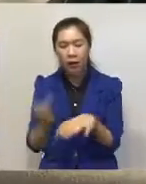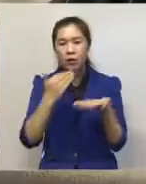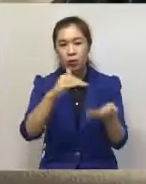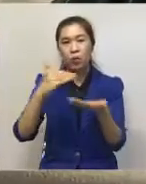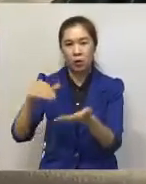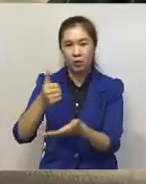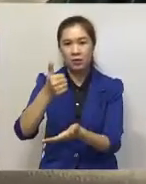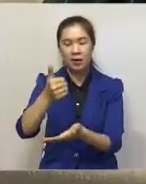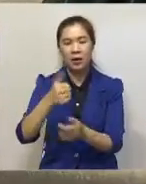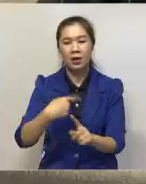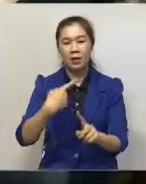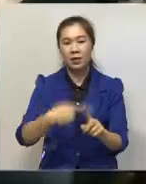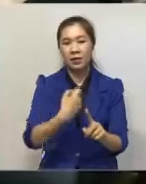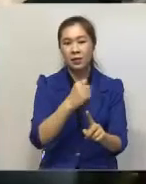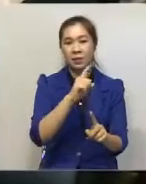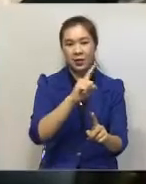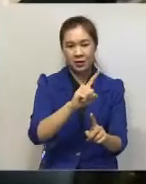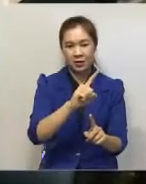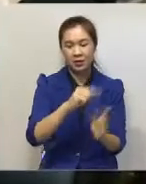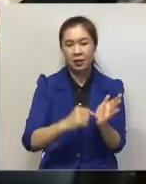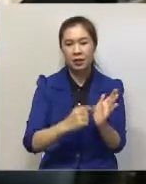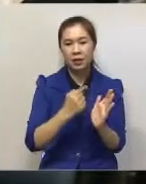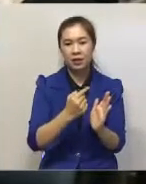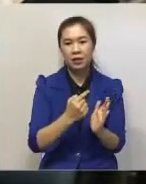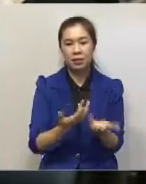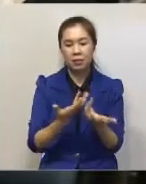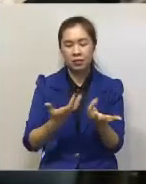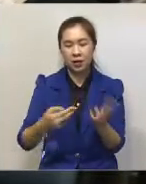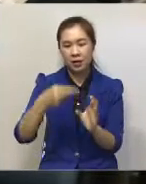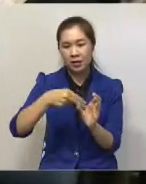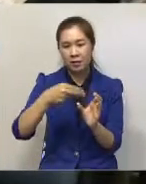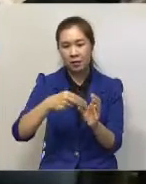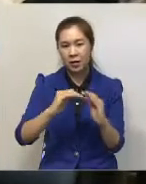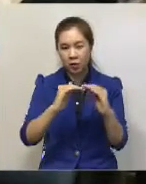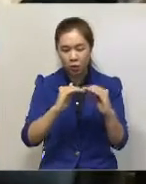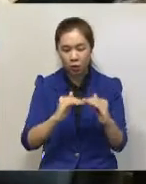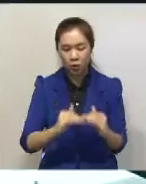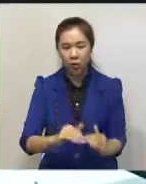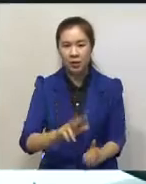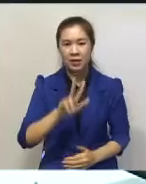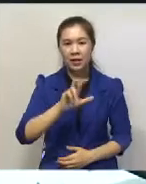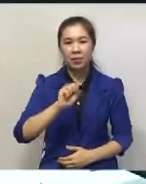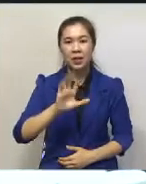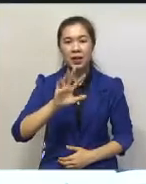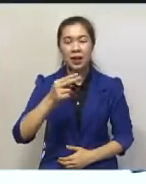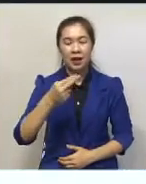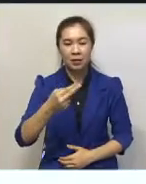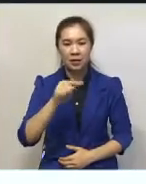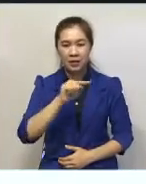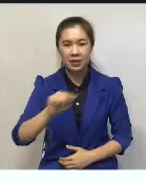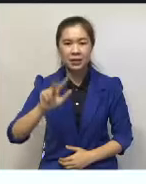ออกได้ทันทีตั้งแต่เดือนพฤศจิกายนเพื่อลดสต็อกน้ำมันปาล์มที่มีอยู่ประมาณ 350,000